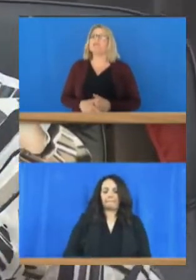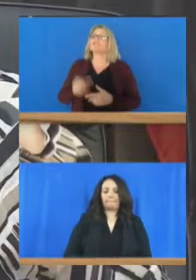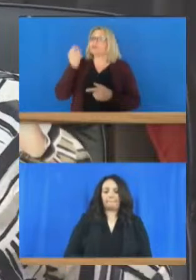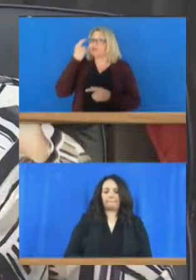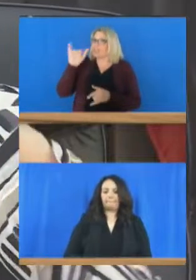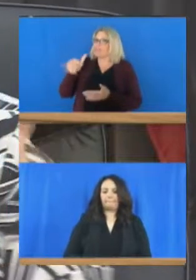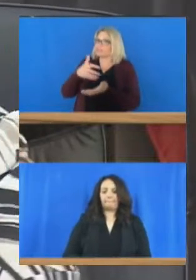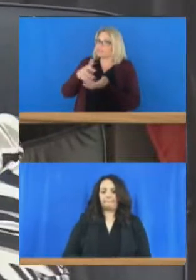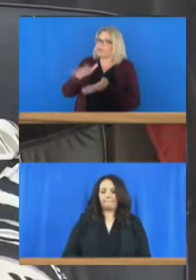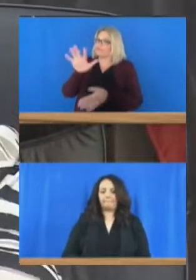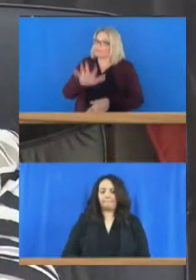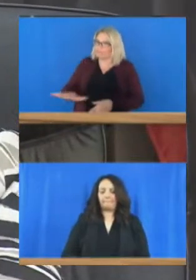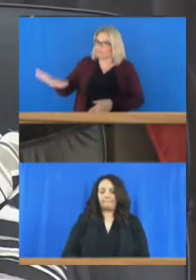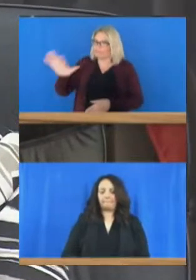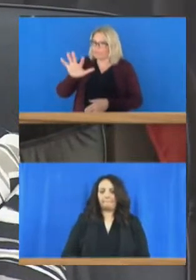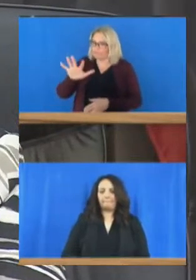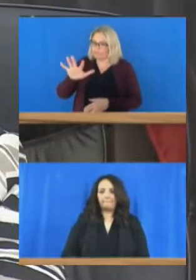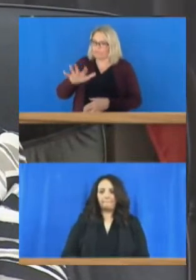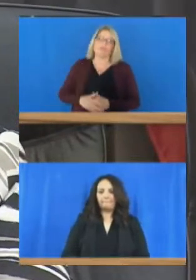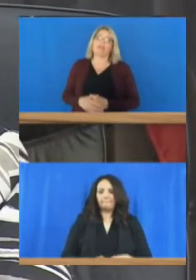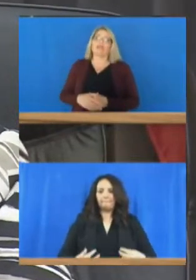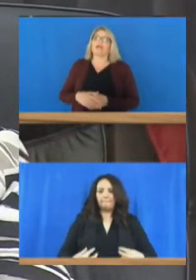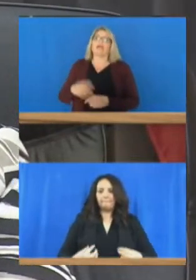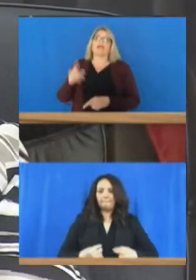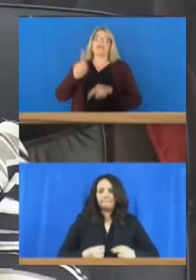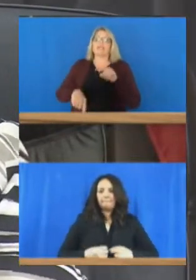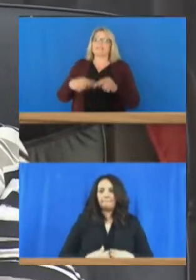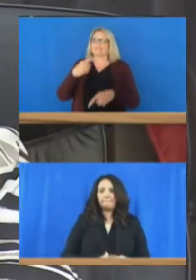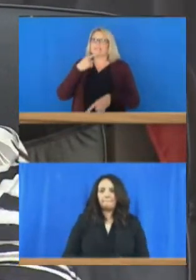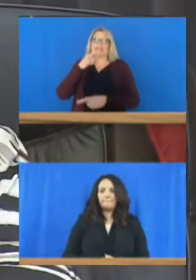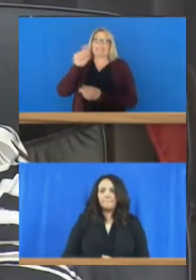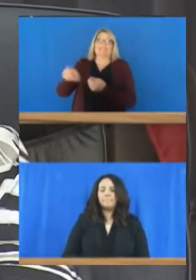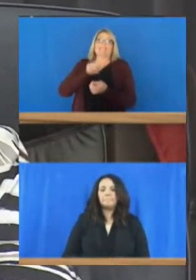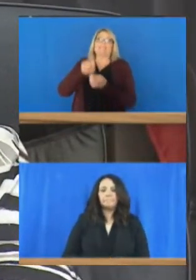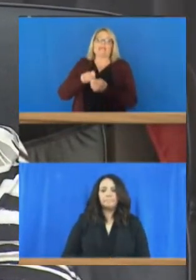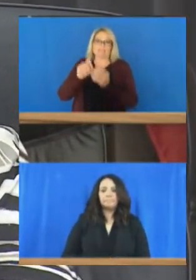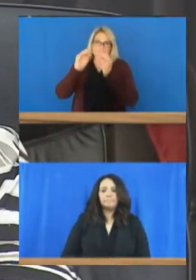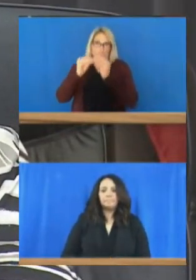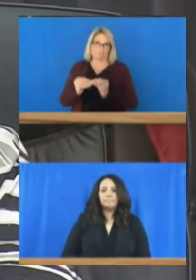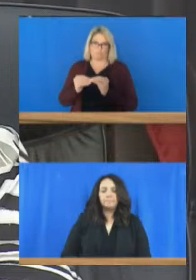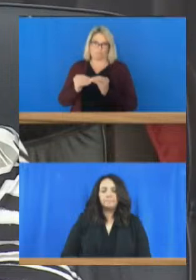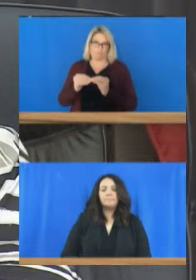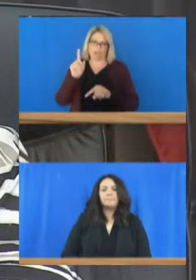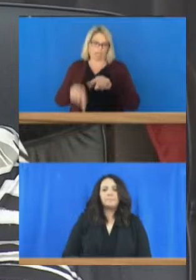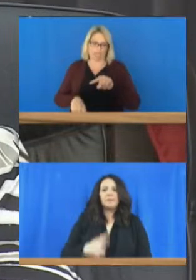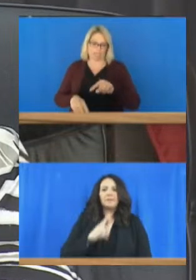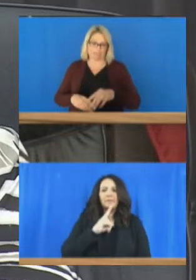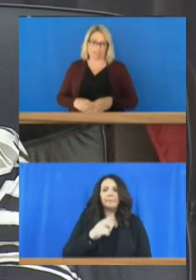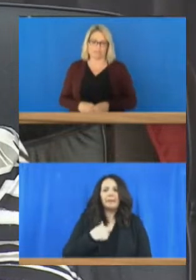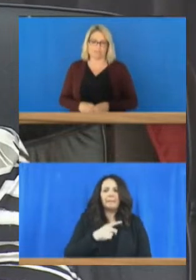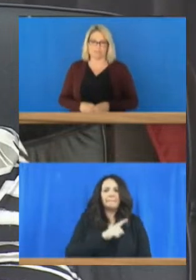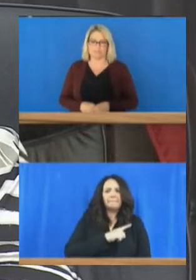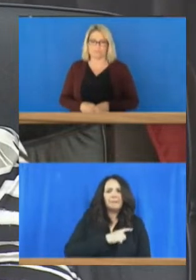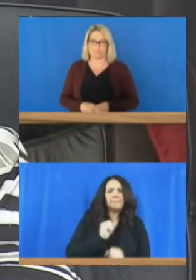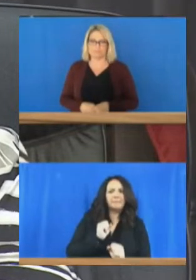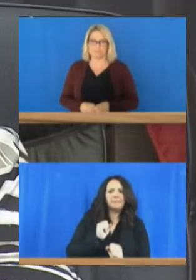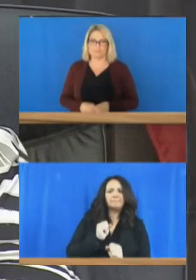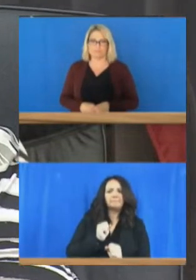jeunes allaient bientôt pouvoir s'ajouter aux populations qui peuvent être vaccinées, notamment les 12 à 15 ans.